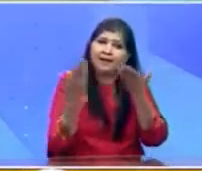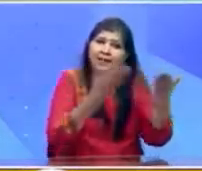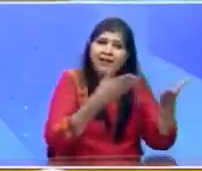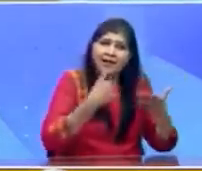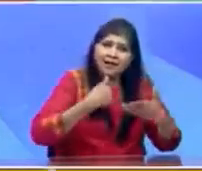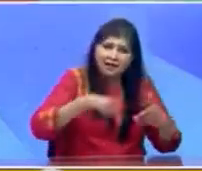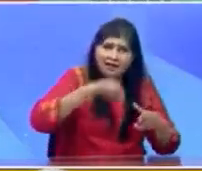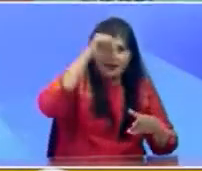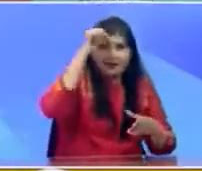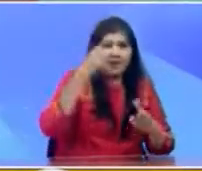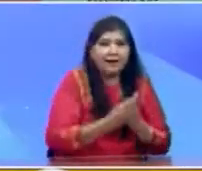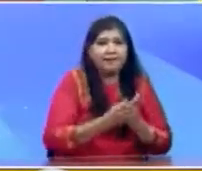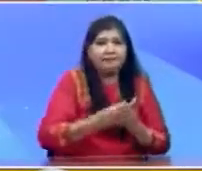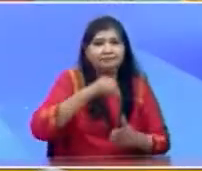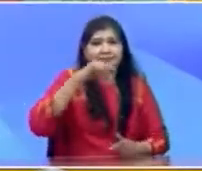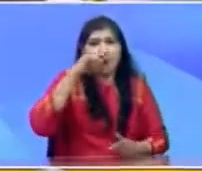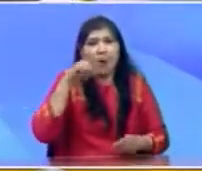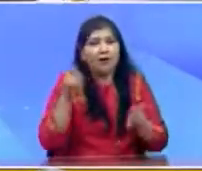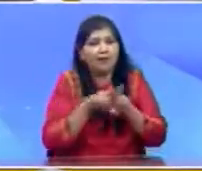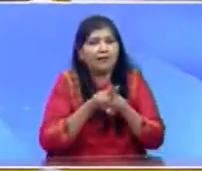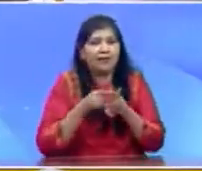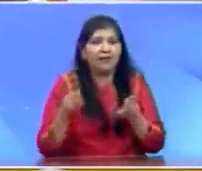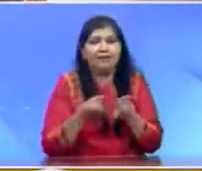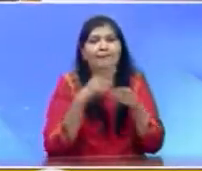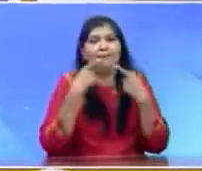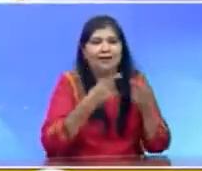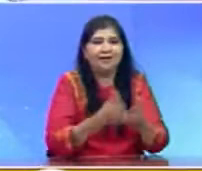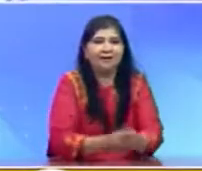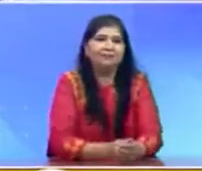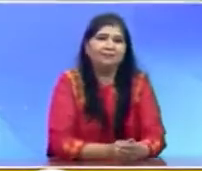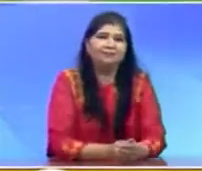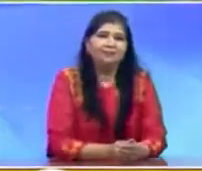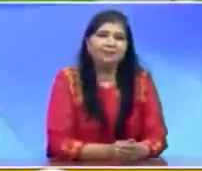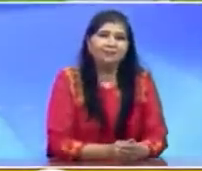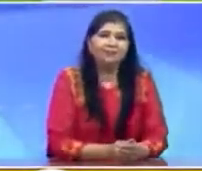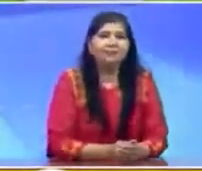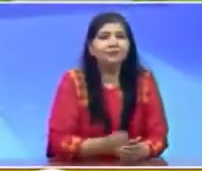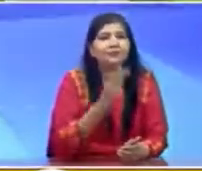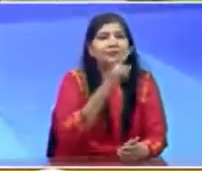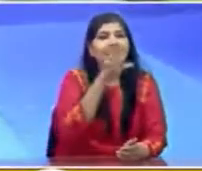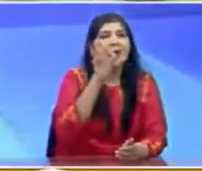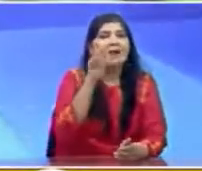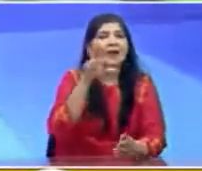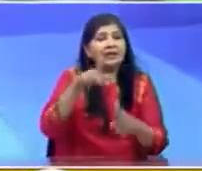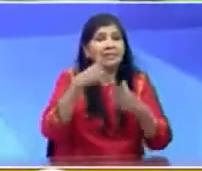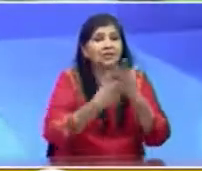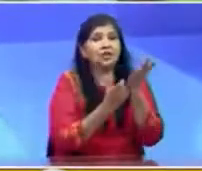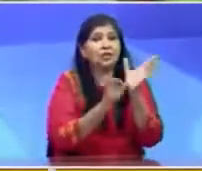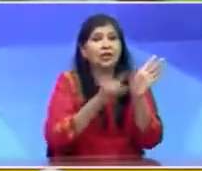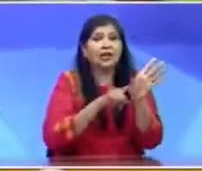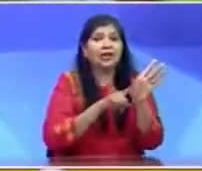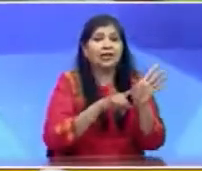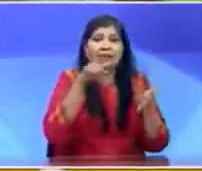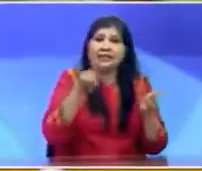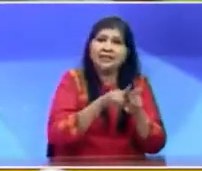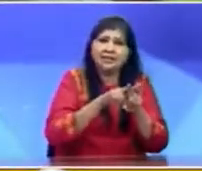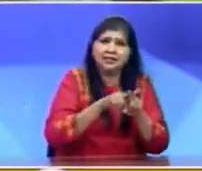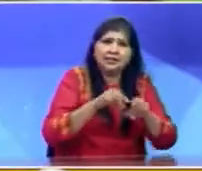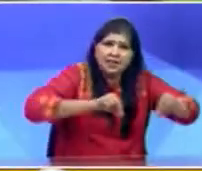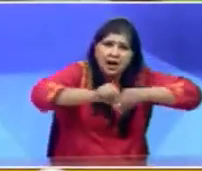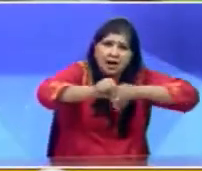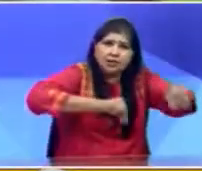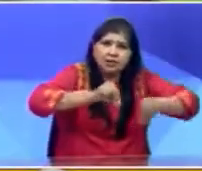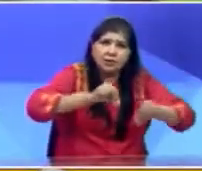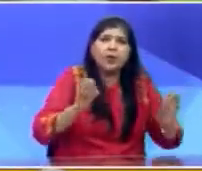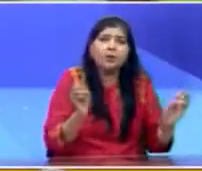के लिए बड़े ही सम्मान की बात है। 28 जुलाई को ही इस टूर्नामेंट का शुभारंभ हुआ